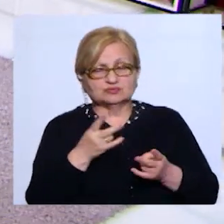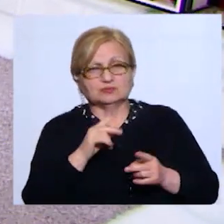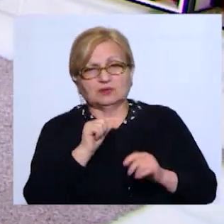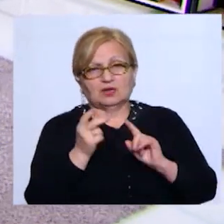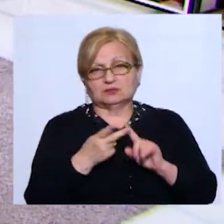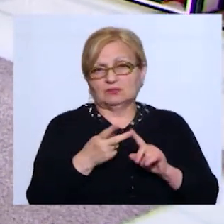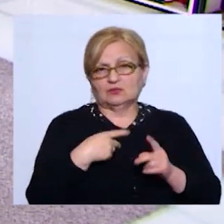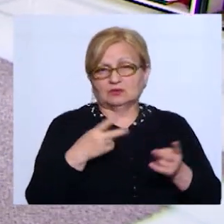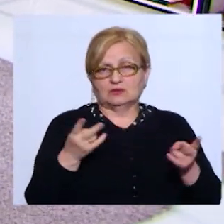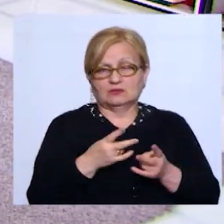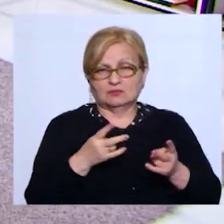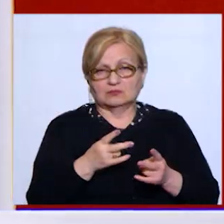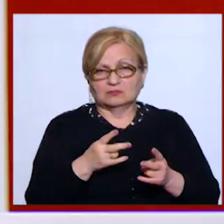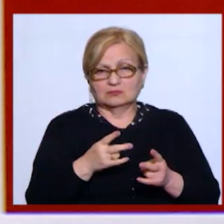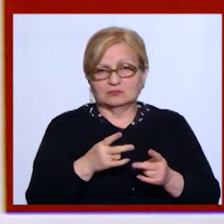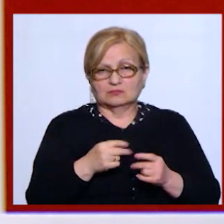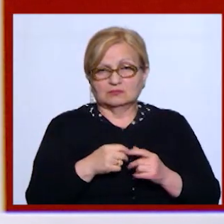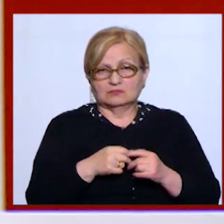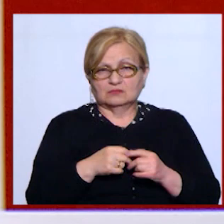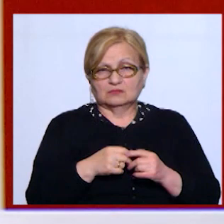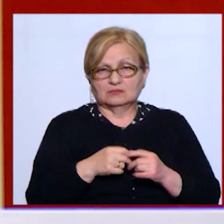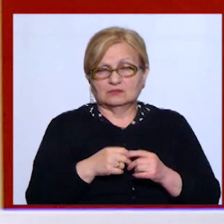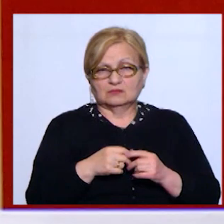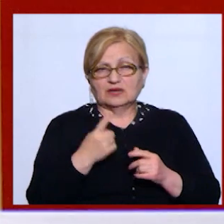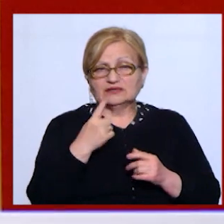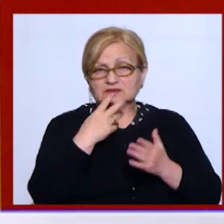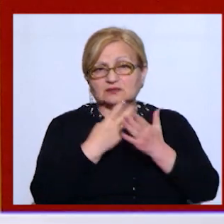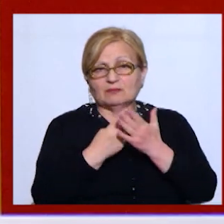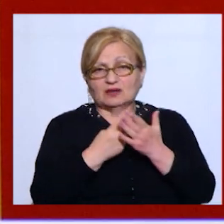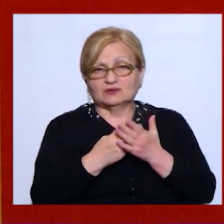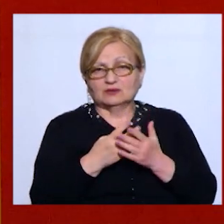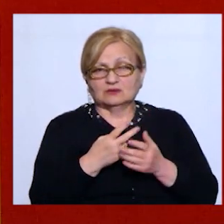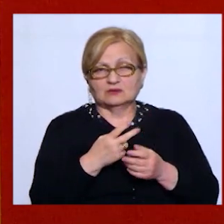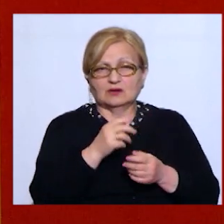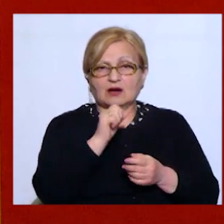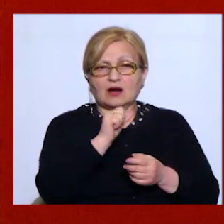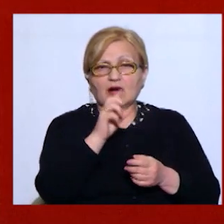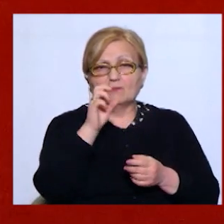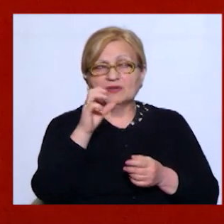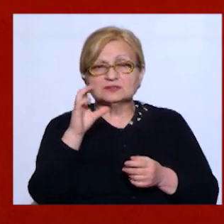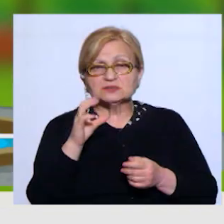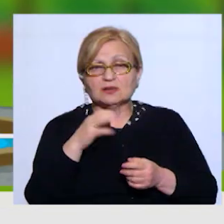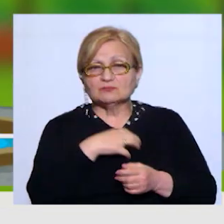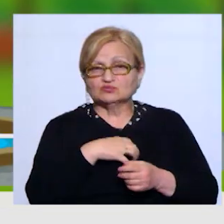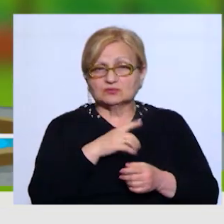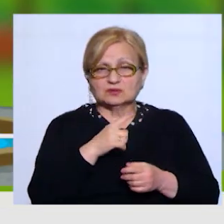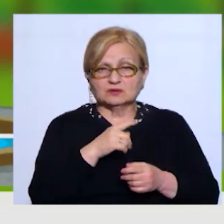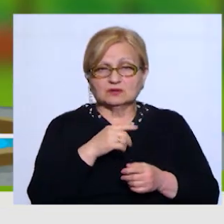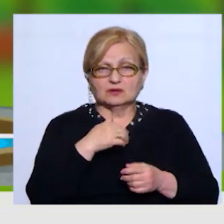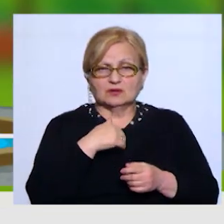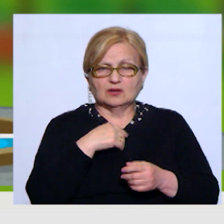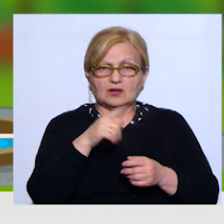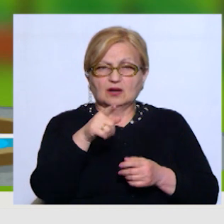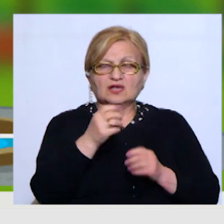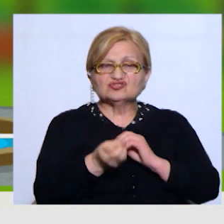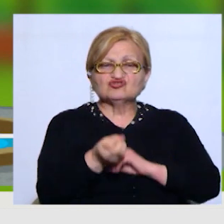ერთადერთი მაგალითი მინდა გაჩვენოთ. აი მაგალითად, აი ეს ნახეთ რატო ABC მნიშვნელოვანი. თქვათ მე მინდა ისე დავაგეგმარო